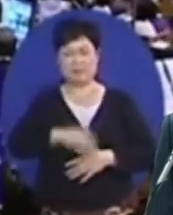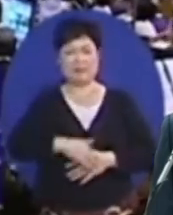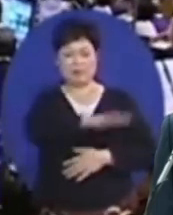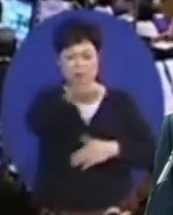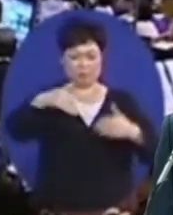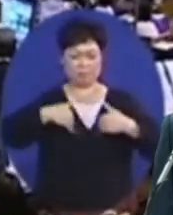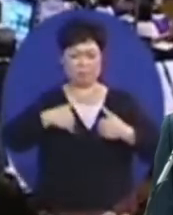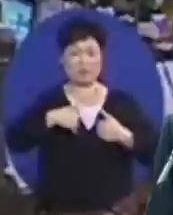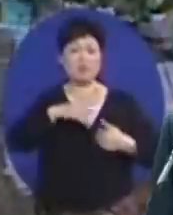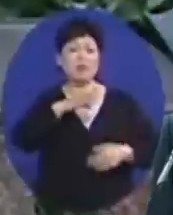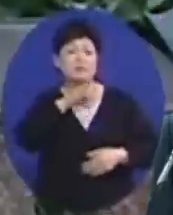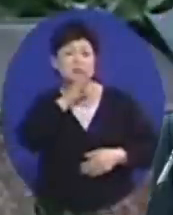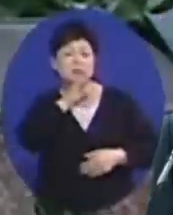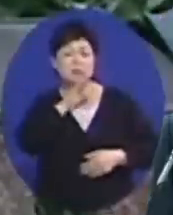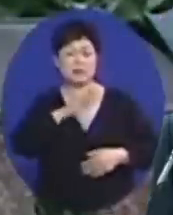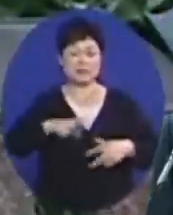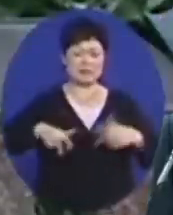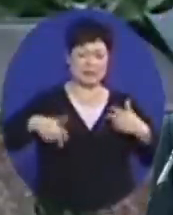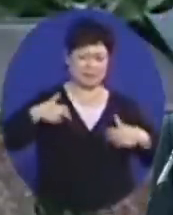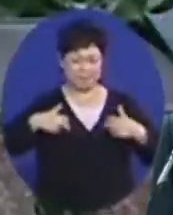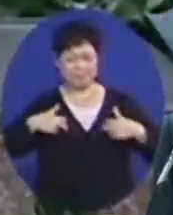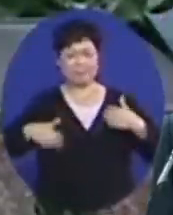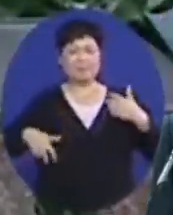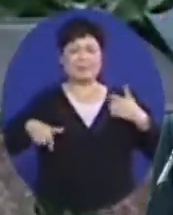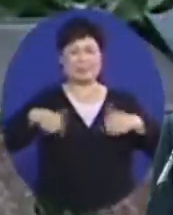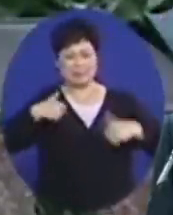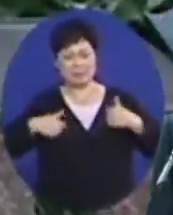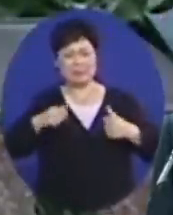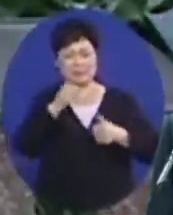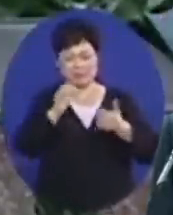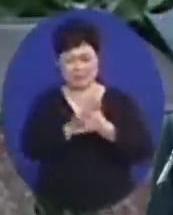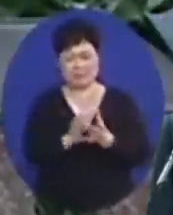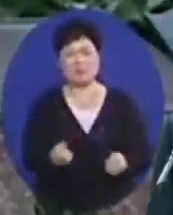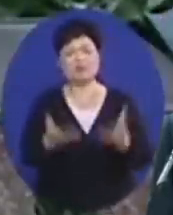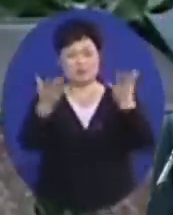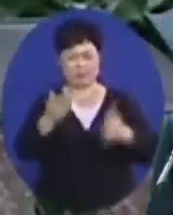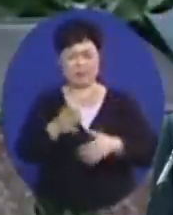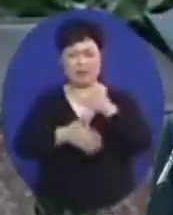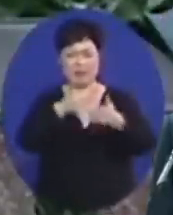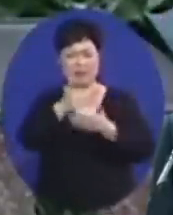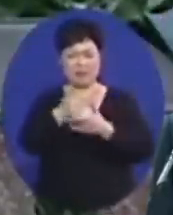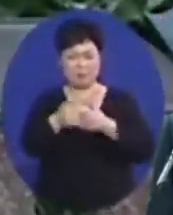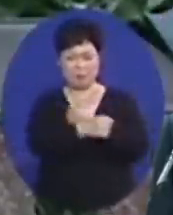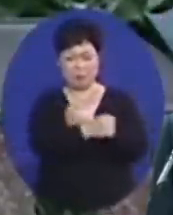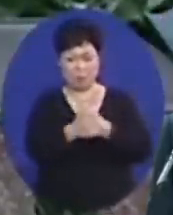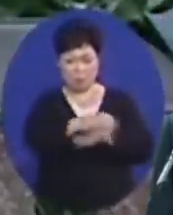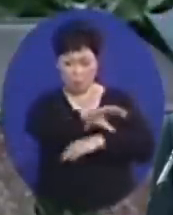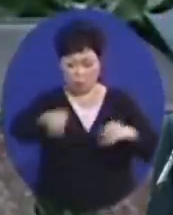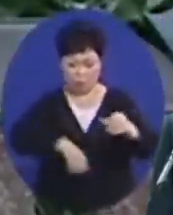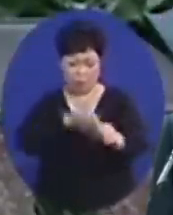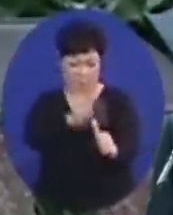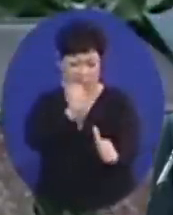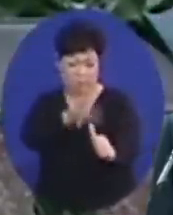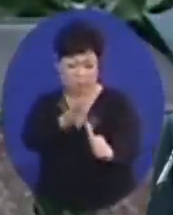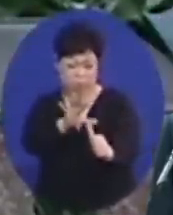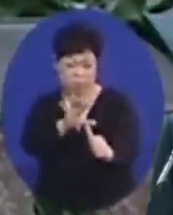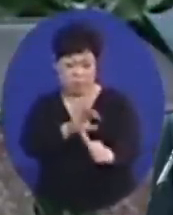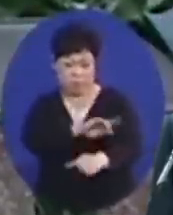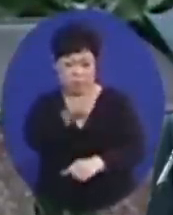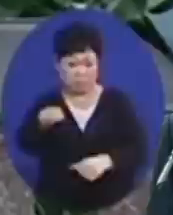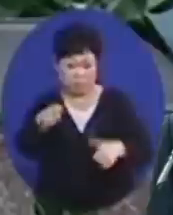우리에게 굉장한 기쁨과 즐거움의 잔치를 베풀어 주시는 것입니다. 하나님이 오히려 꾸중을 해서 우리가 혼이 나서 기가 죽어야 될